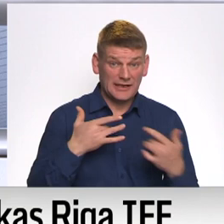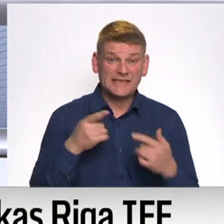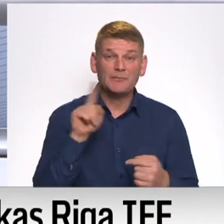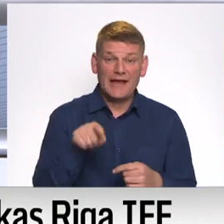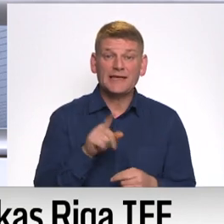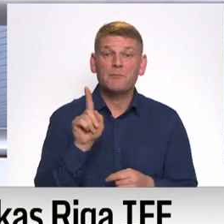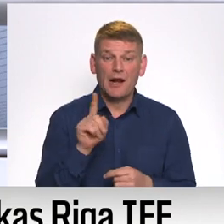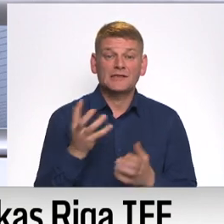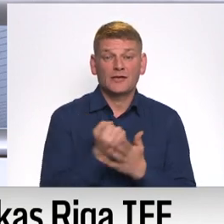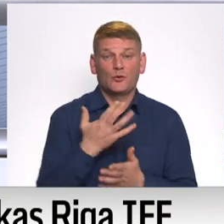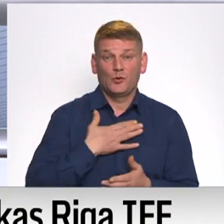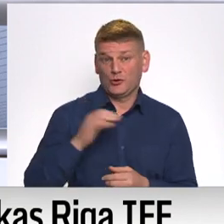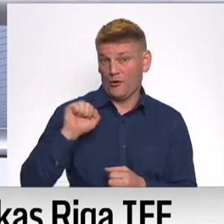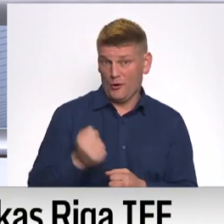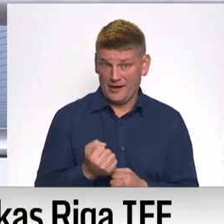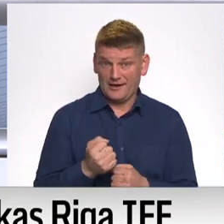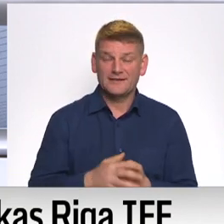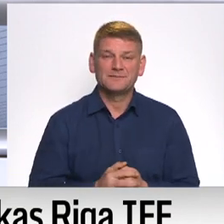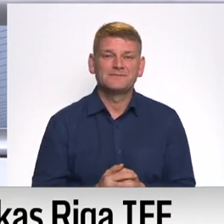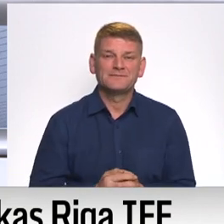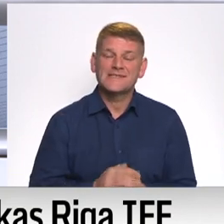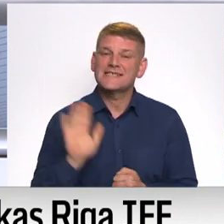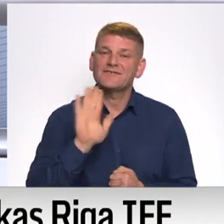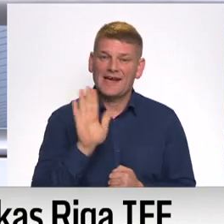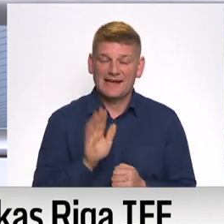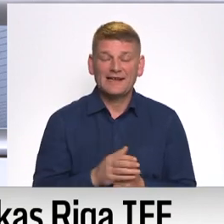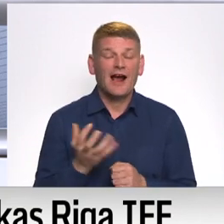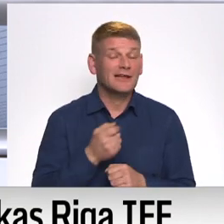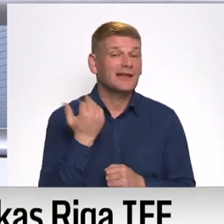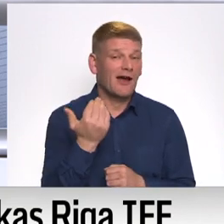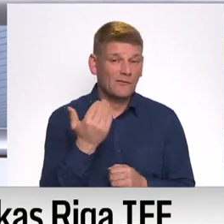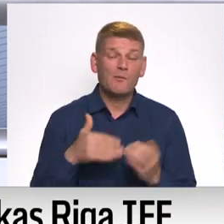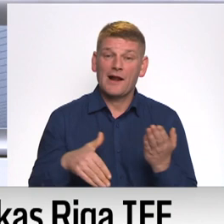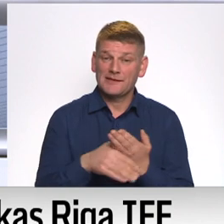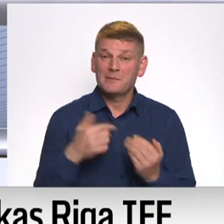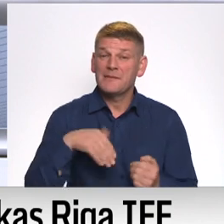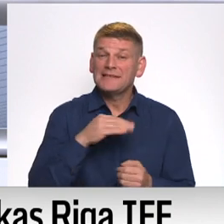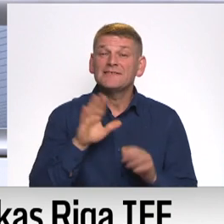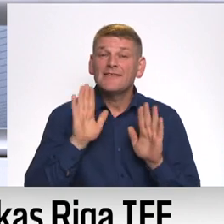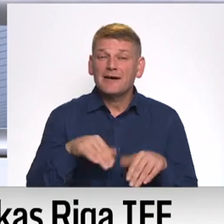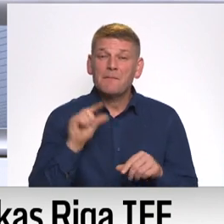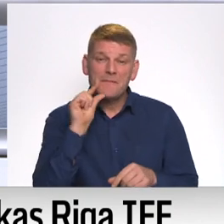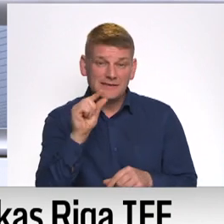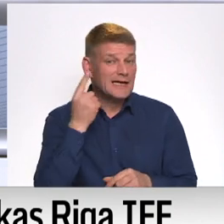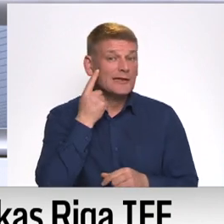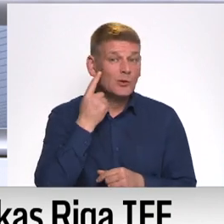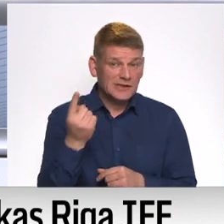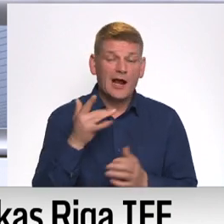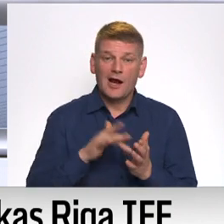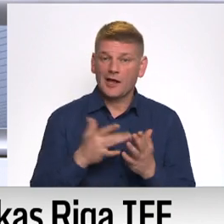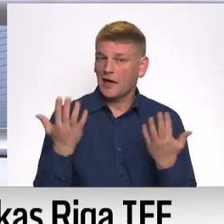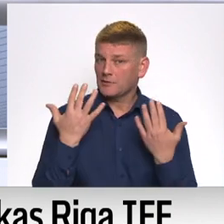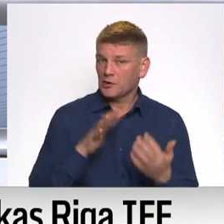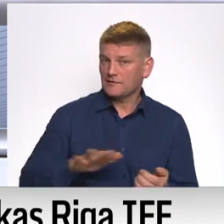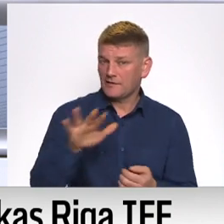Splendid Palace atrodas arī kolēģi Anete Ašmane-Vilsone. Sveika, Anete! Ar tavu palīdzību mēs varam mazliet uzzināt, kāda atmosfēra